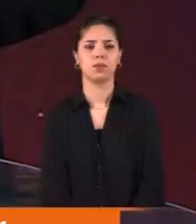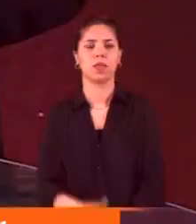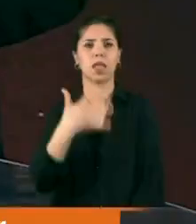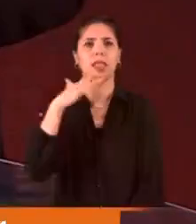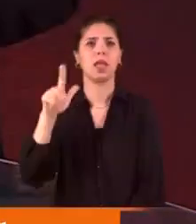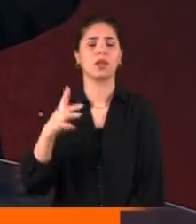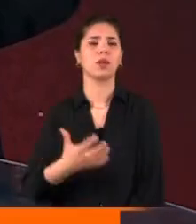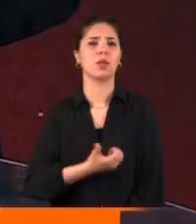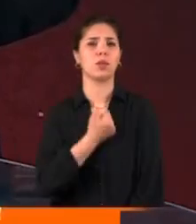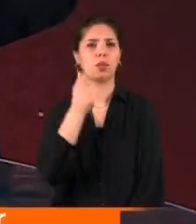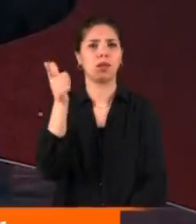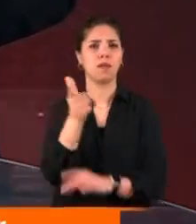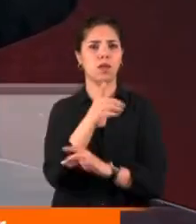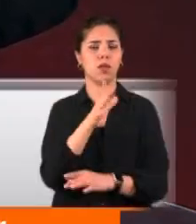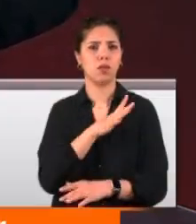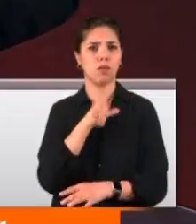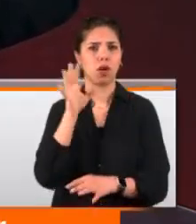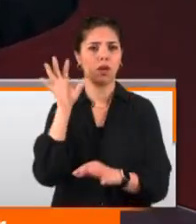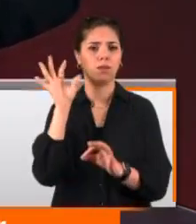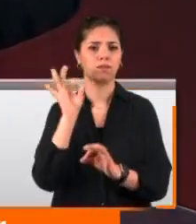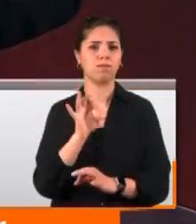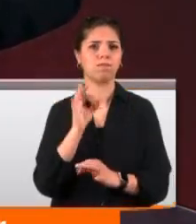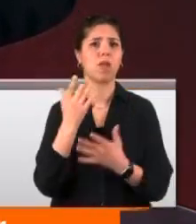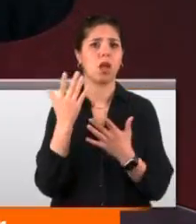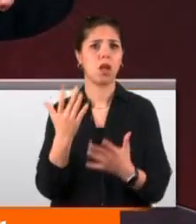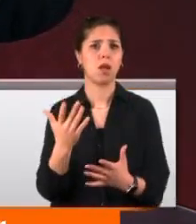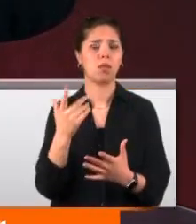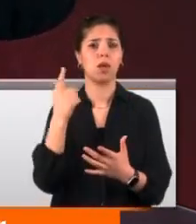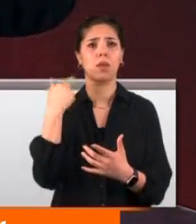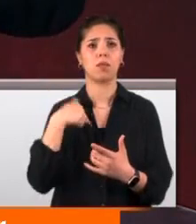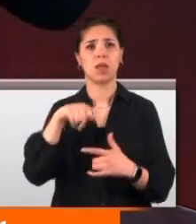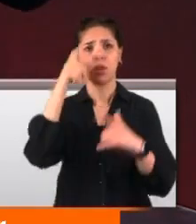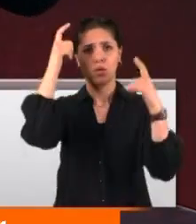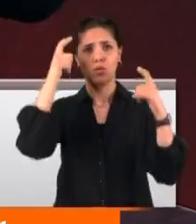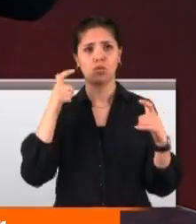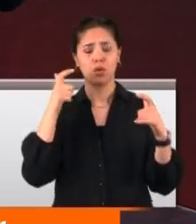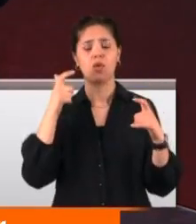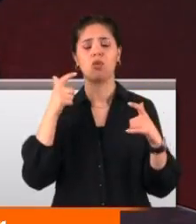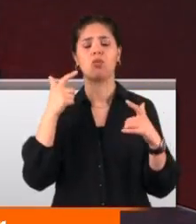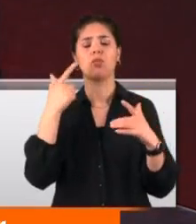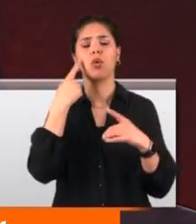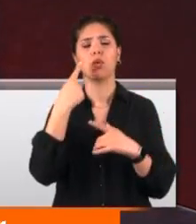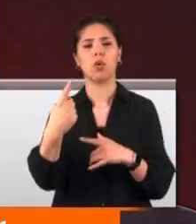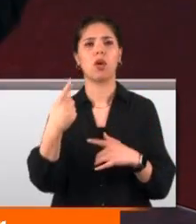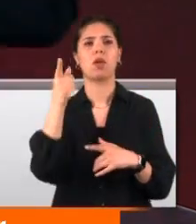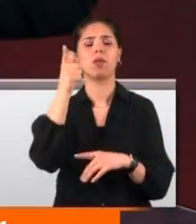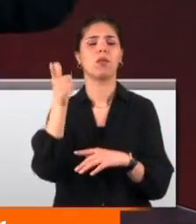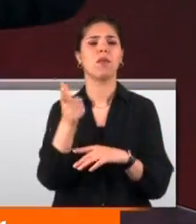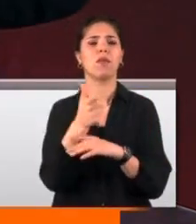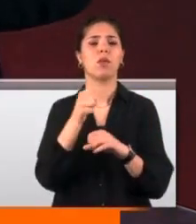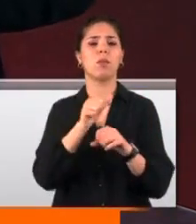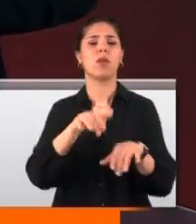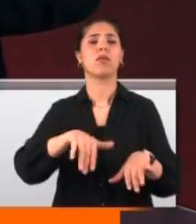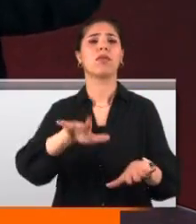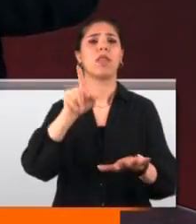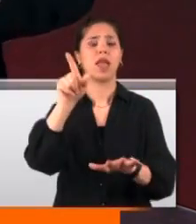Ve Denizli'den yürek sızlatan bir görüntü. Ama biz sorumlu yayıncılık gereği görüntüyü vermek yerine sadece bir kare olarak sizlerle